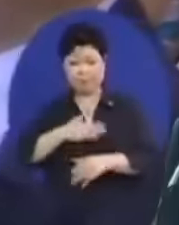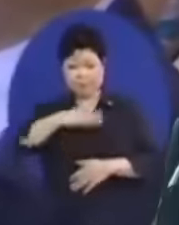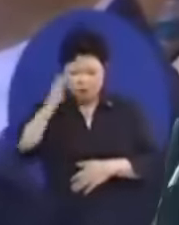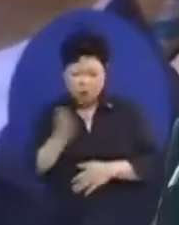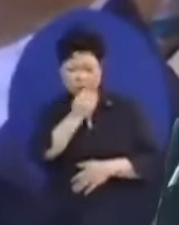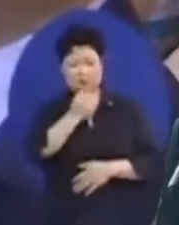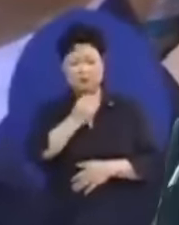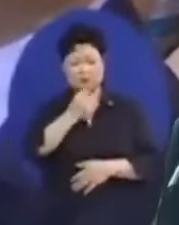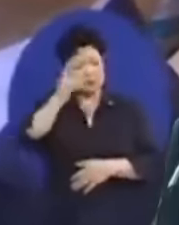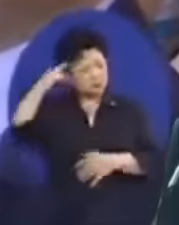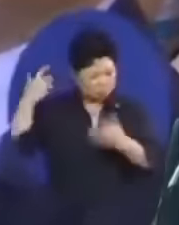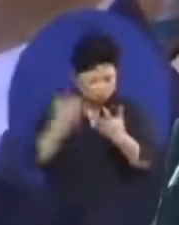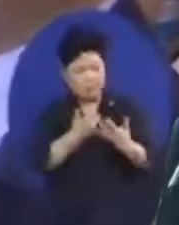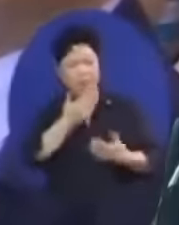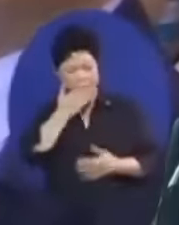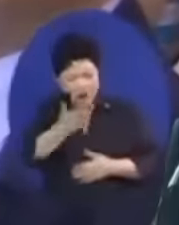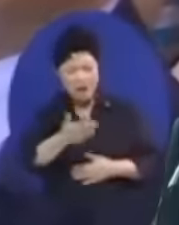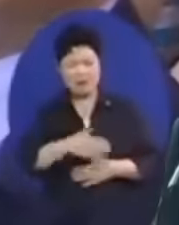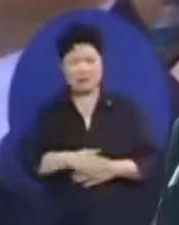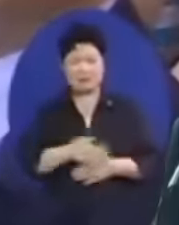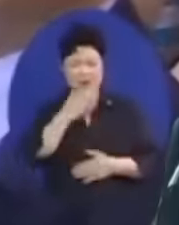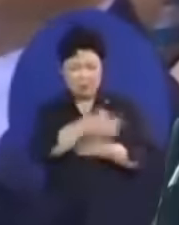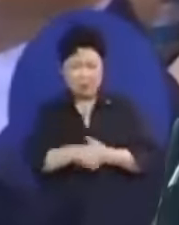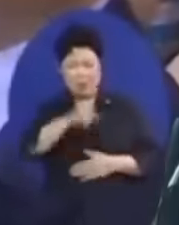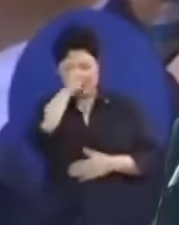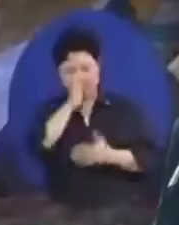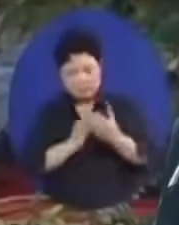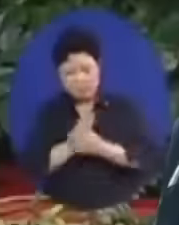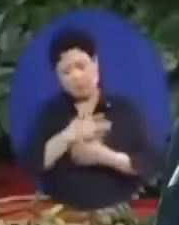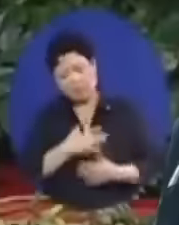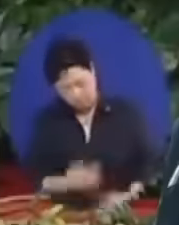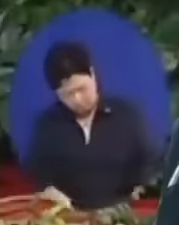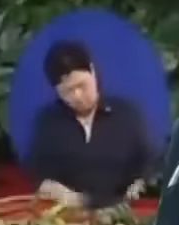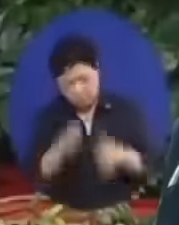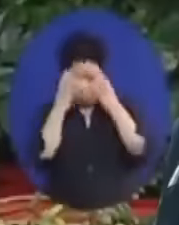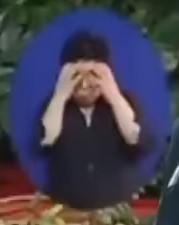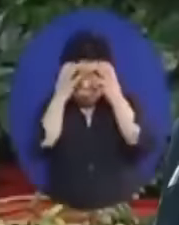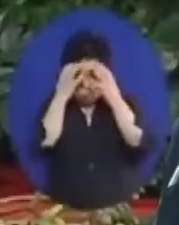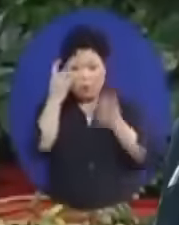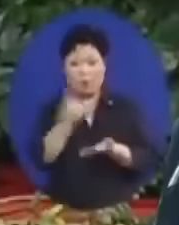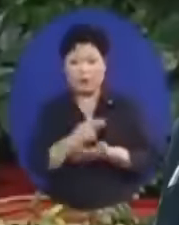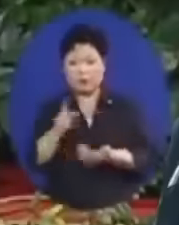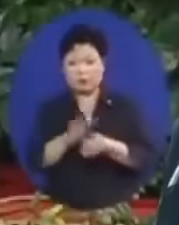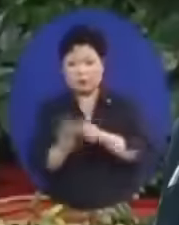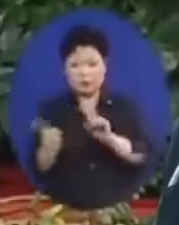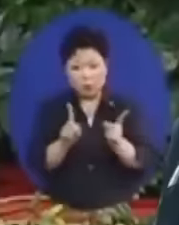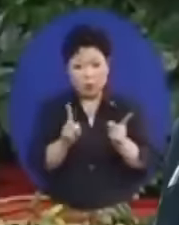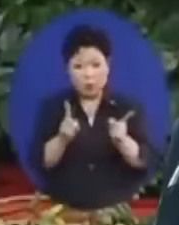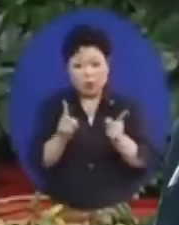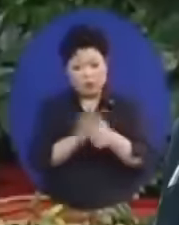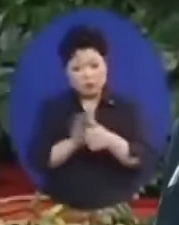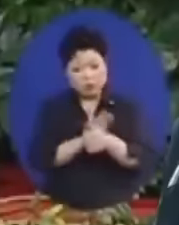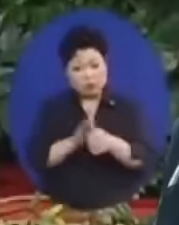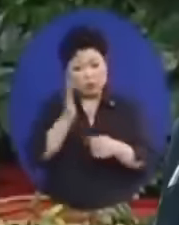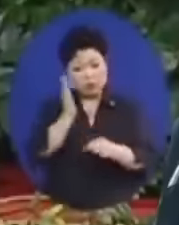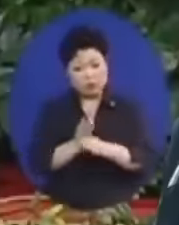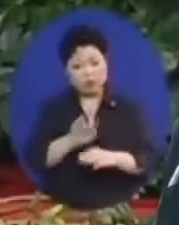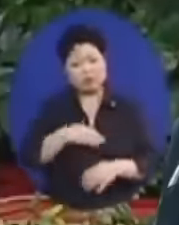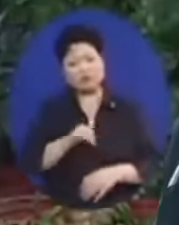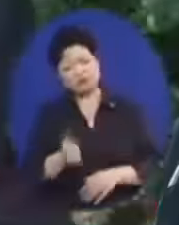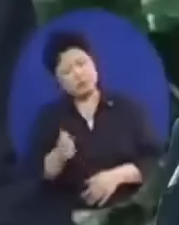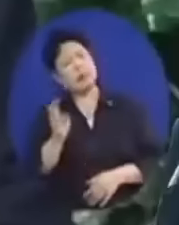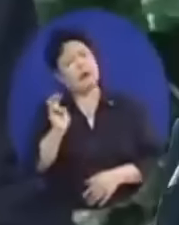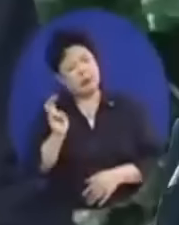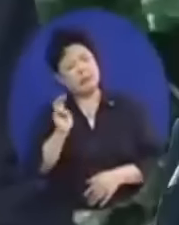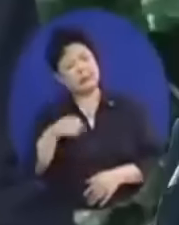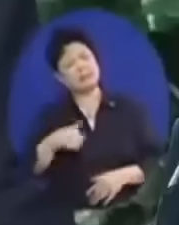거룩하고 성령 충만한 사람입니다. 몸에 병이 들고 약하고 고통이 다가와서 치료받으면서도 아이고 나는 이제 죽는가 보다